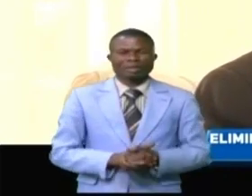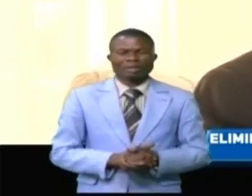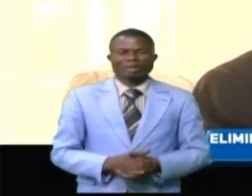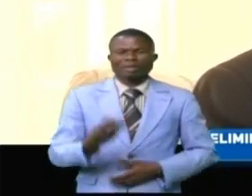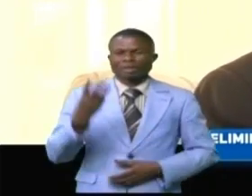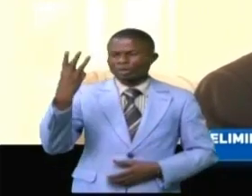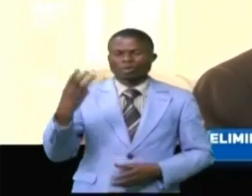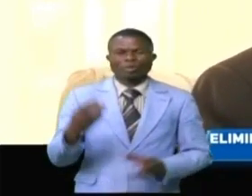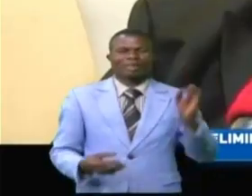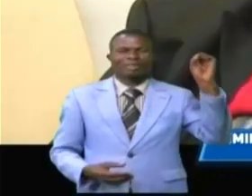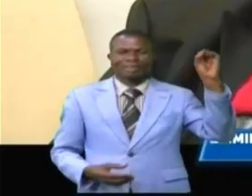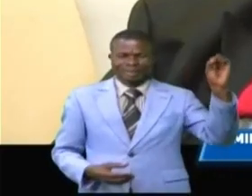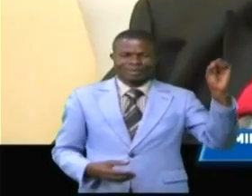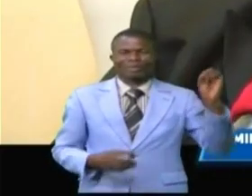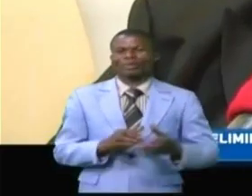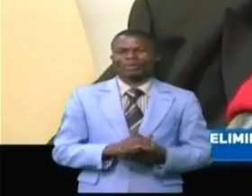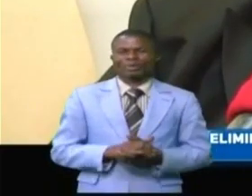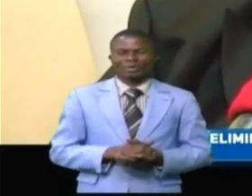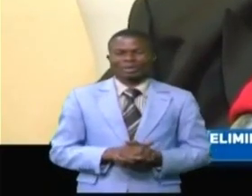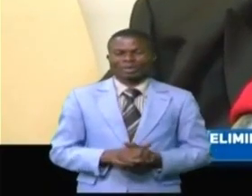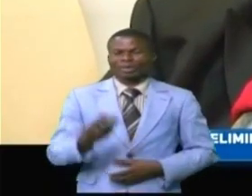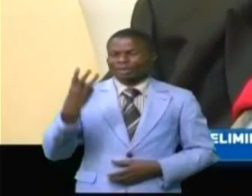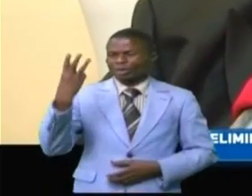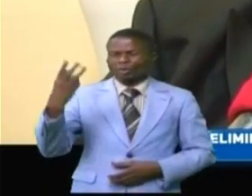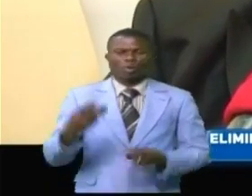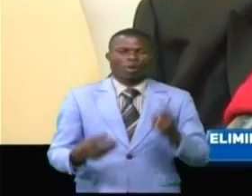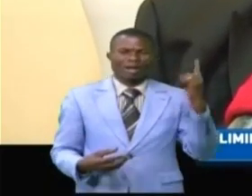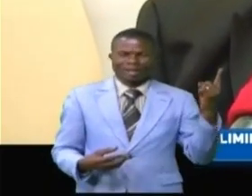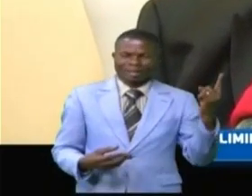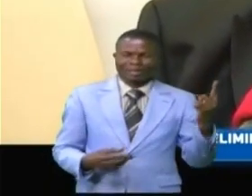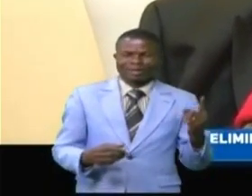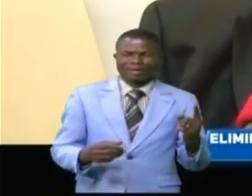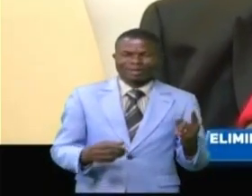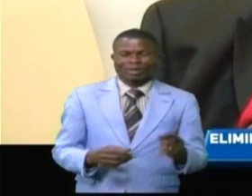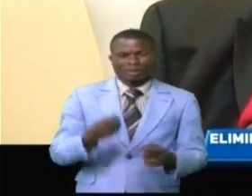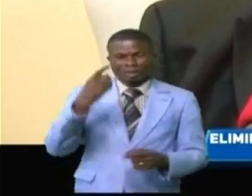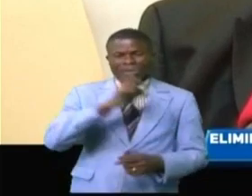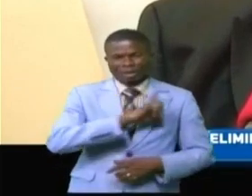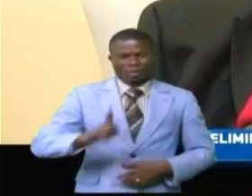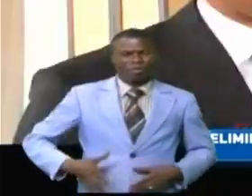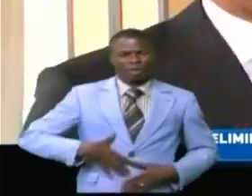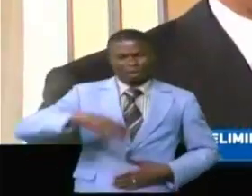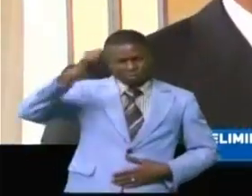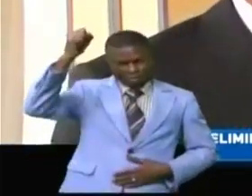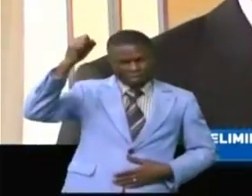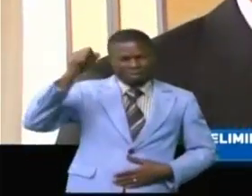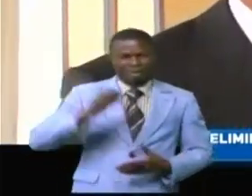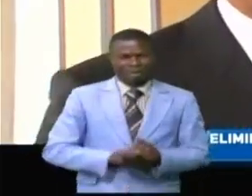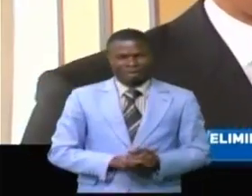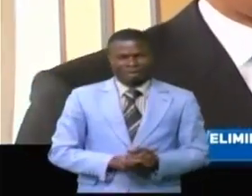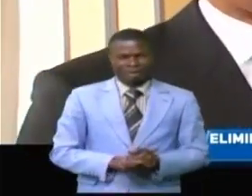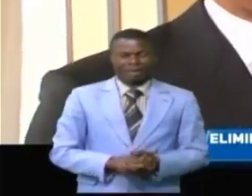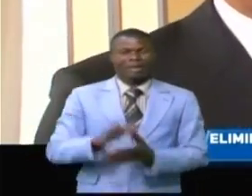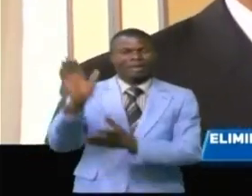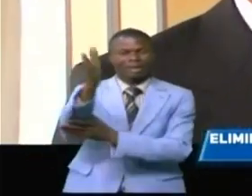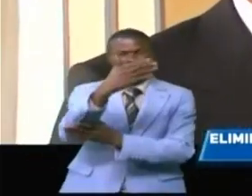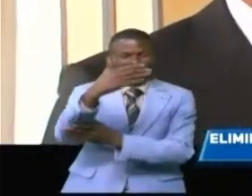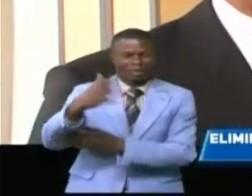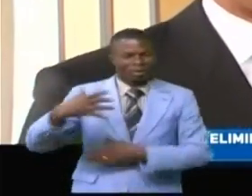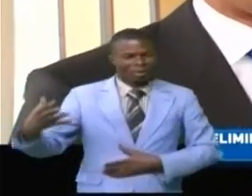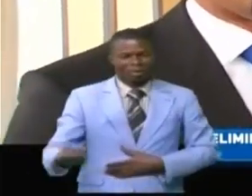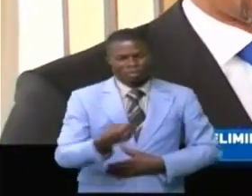3-0. Hein. Ça sera 3-1. En faveur des Léopards, bien sûr. Prenez vos drapeaux,